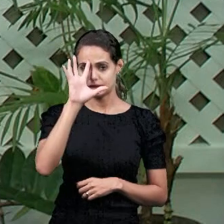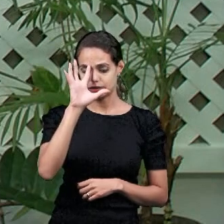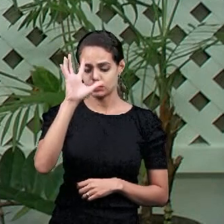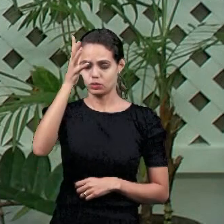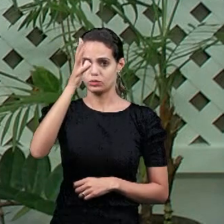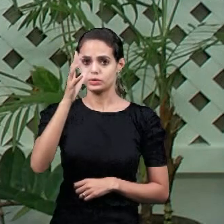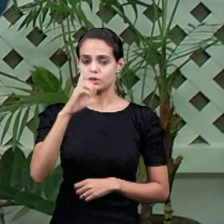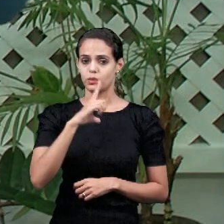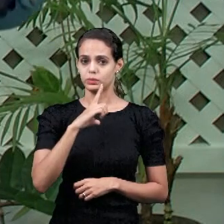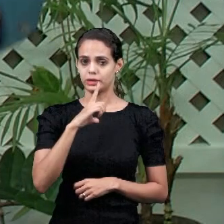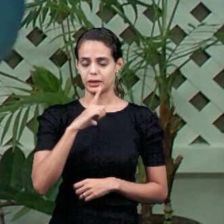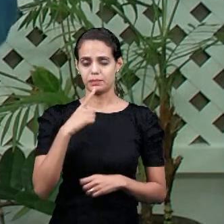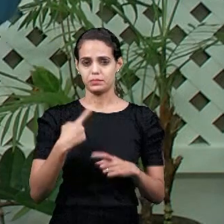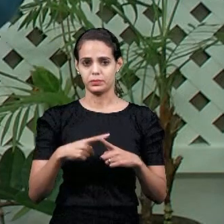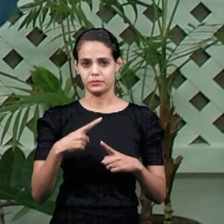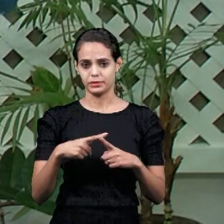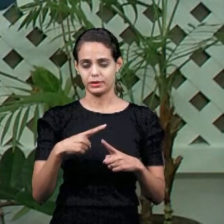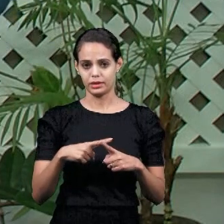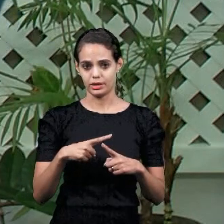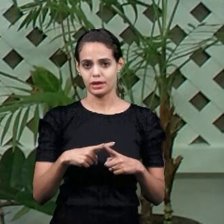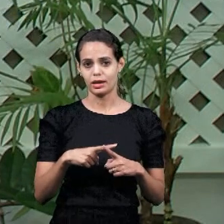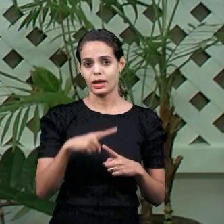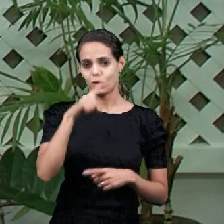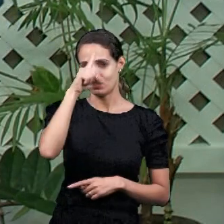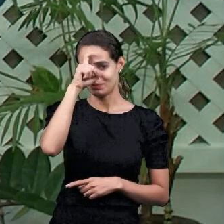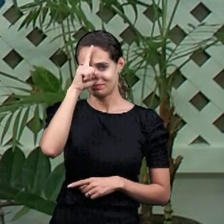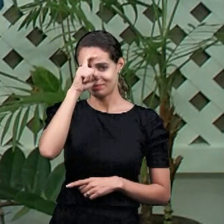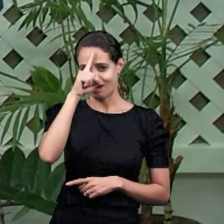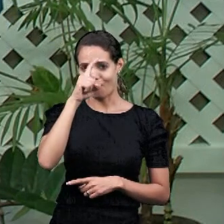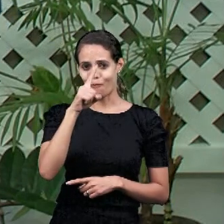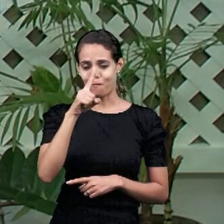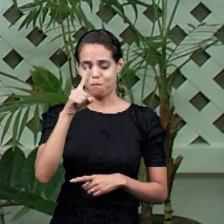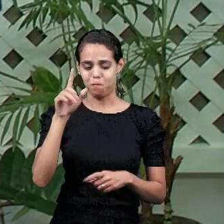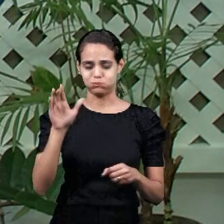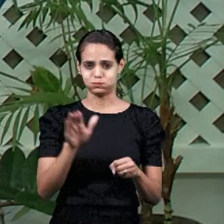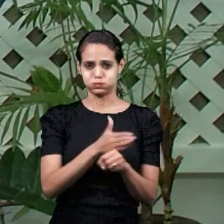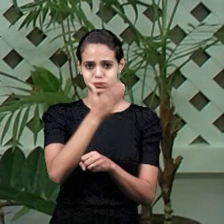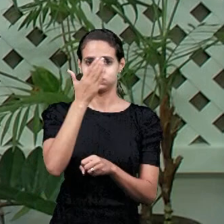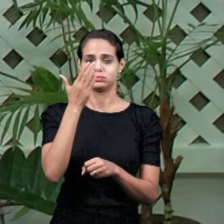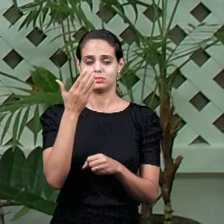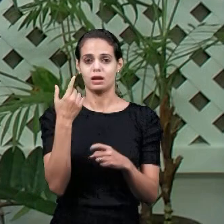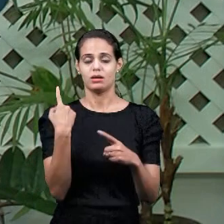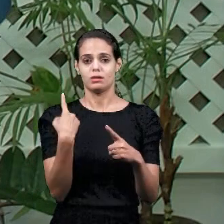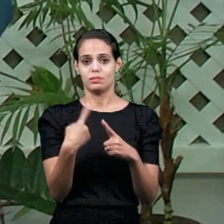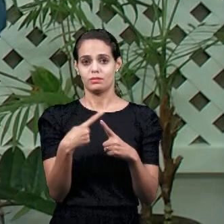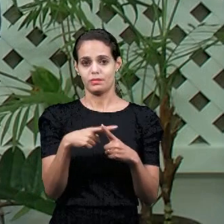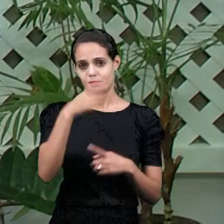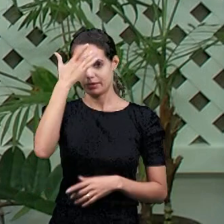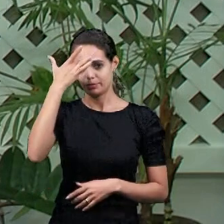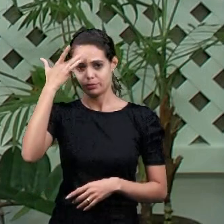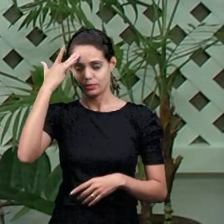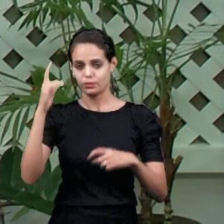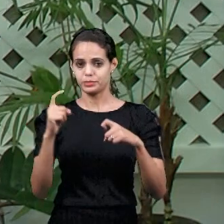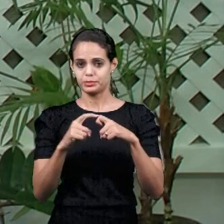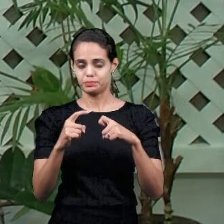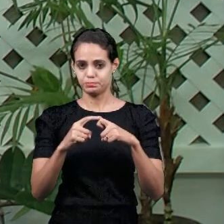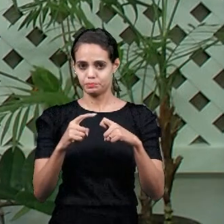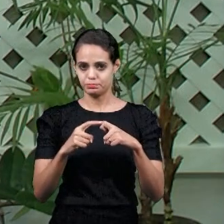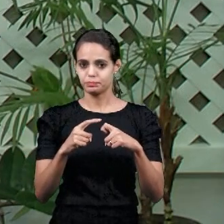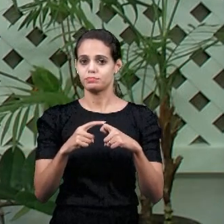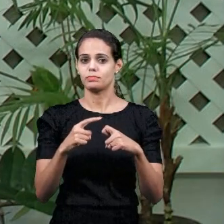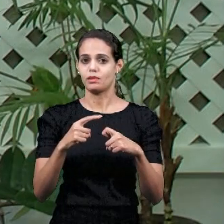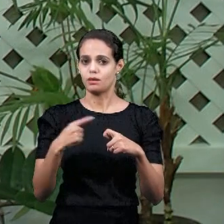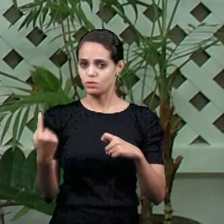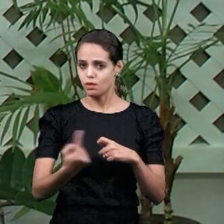Nous remercions à Dieu pour leur vie, qui qu'ils soient, les auxiliaires, etc. Ils luttent